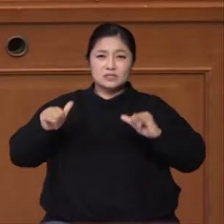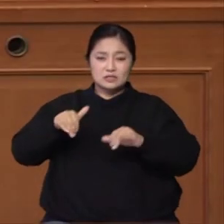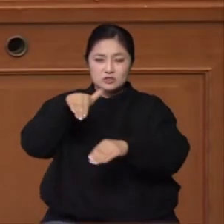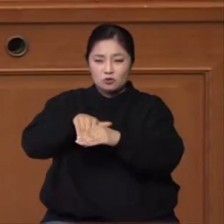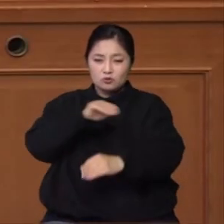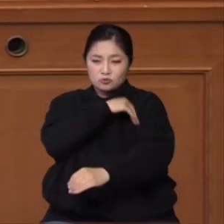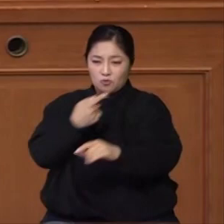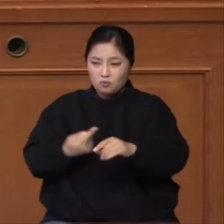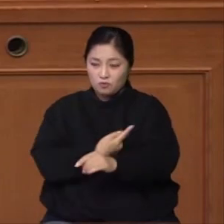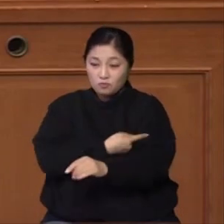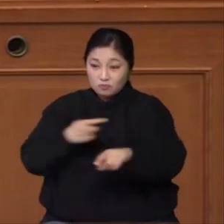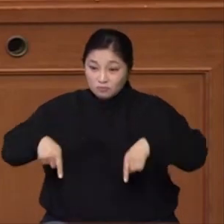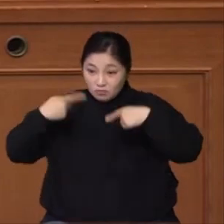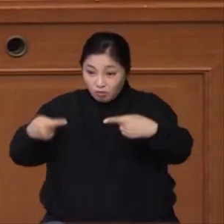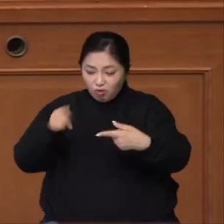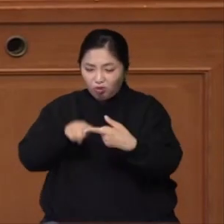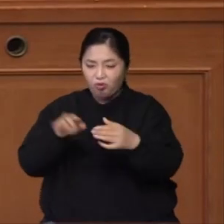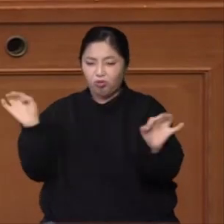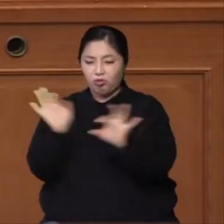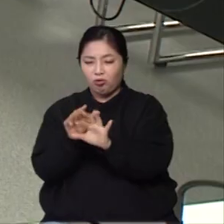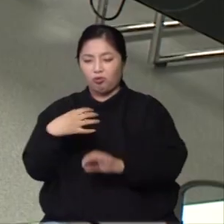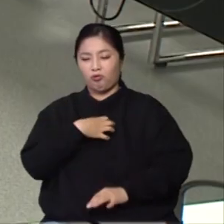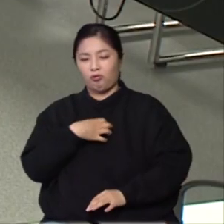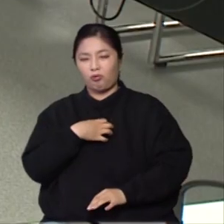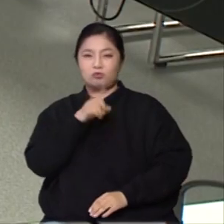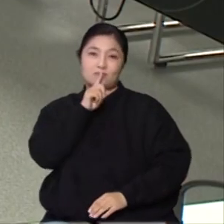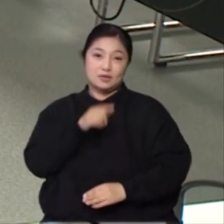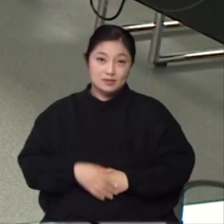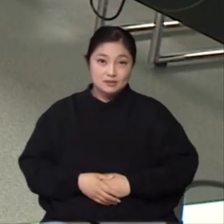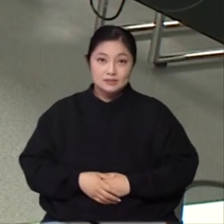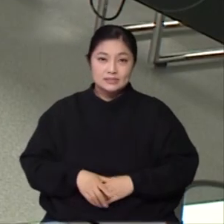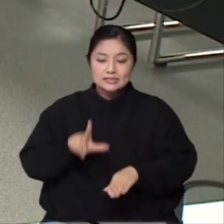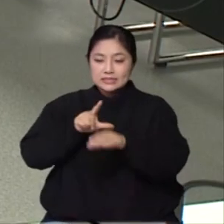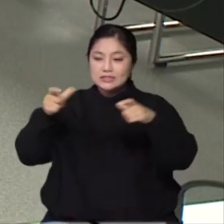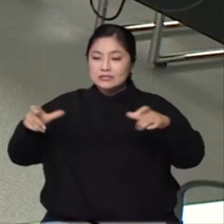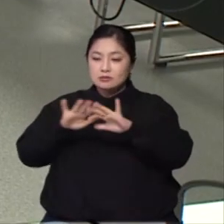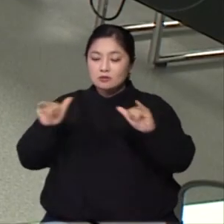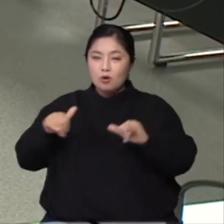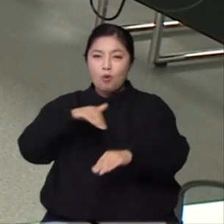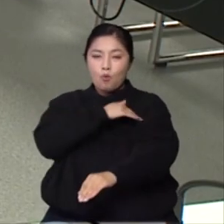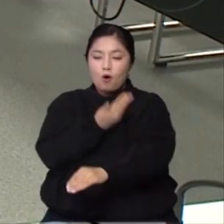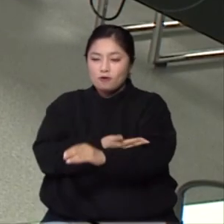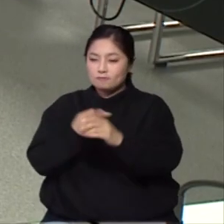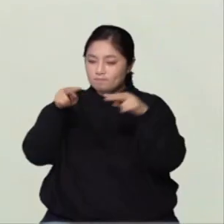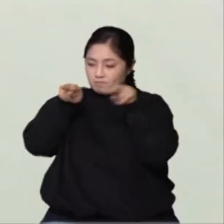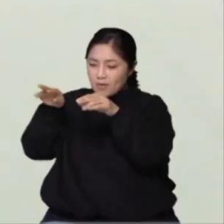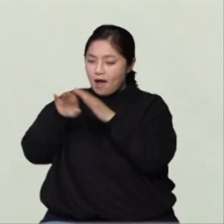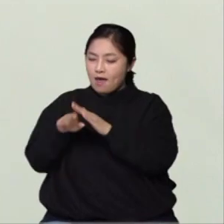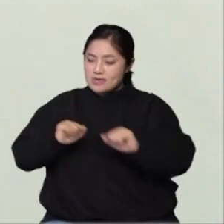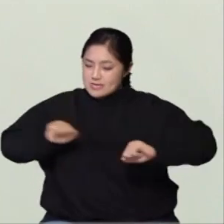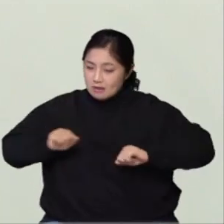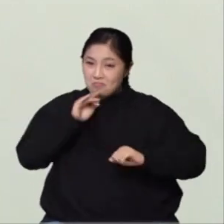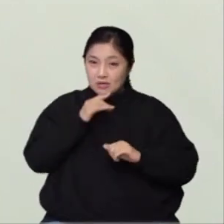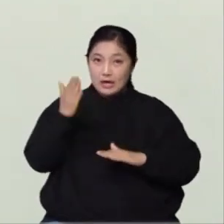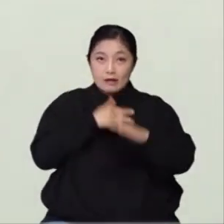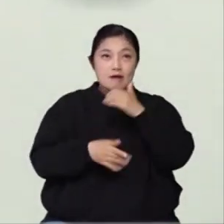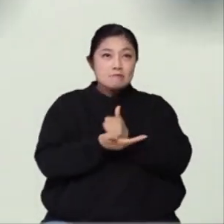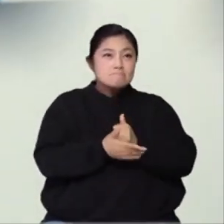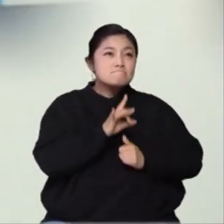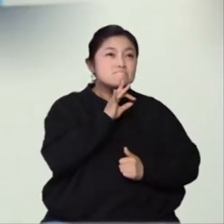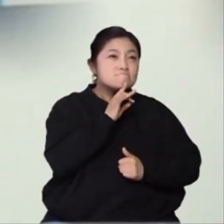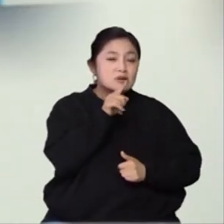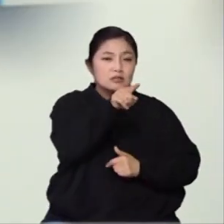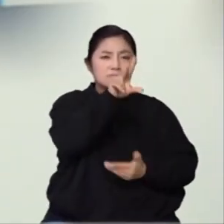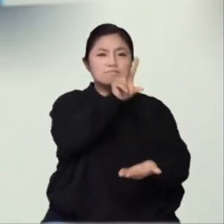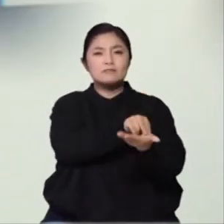제안을 심화시킨다 는 우려도 나옵니다 지역 유권자를 바라보고 일해야 할 일꾼들이 당의 공천 에만 매달리는